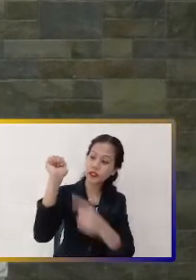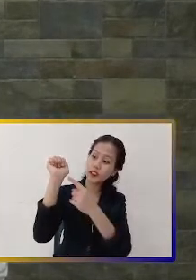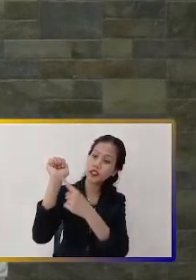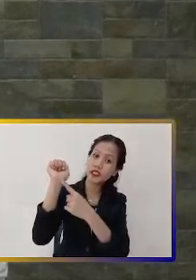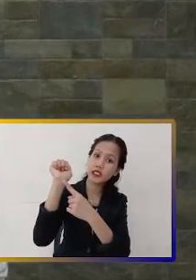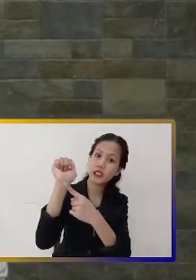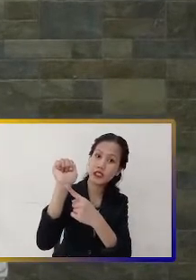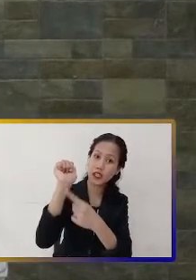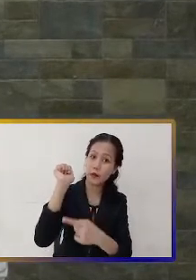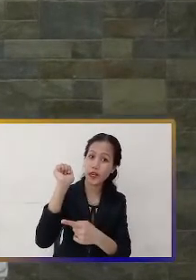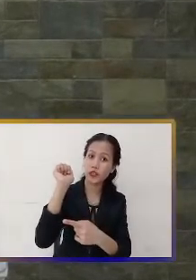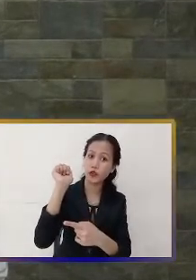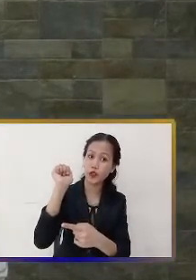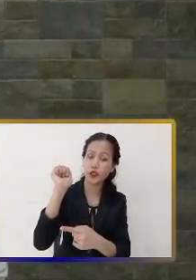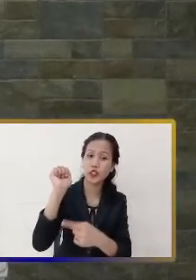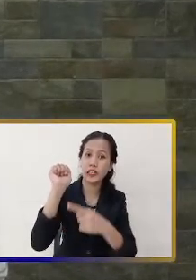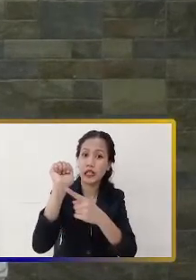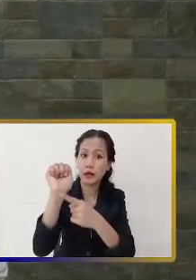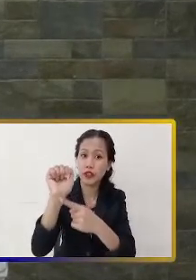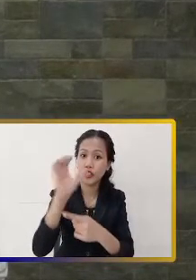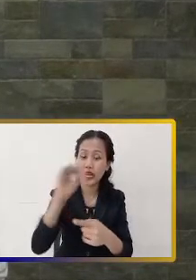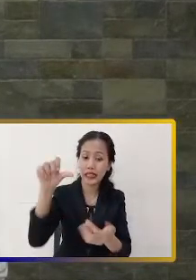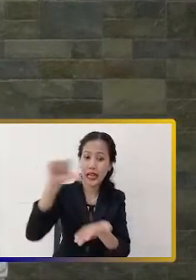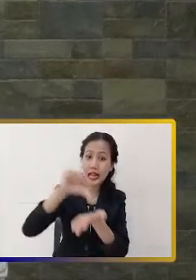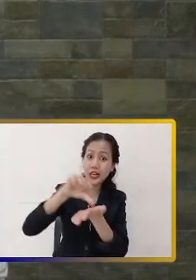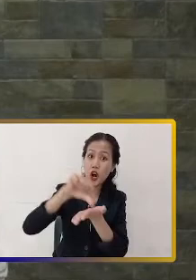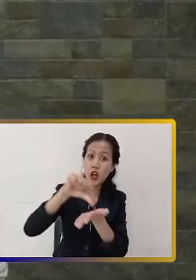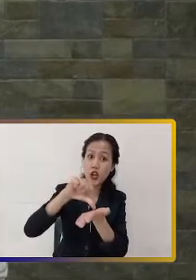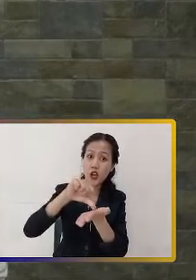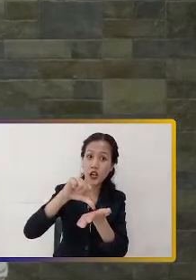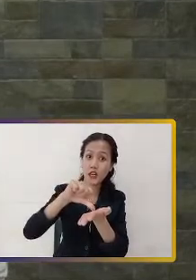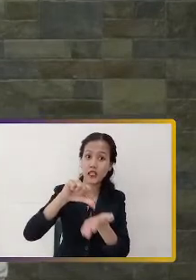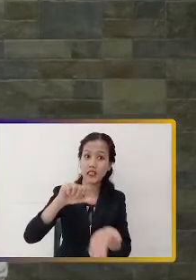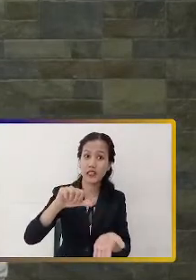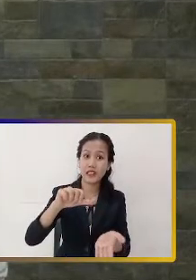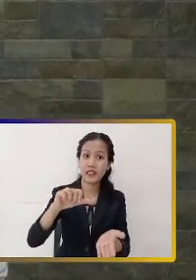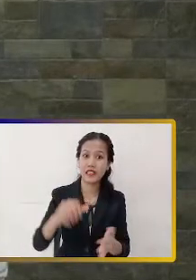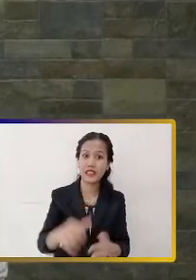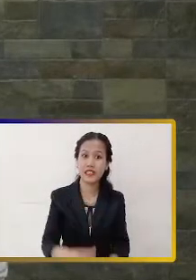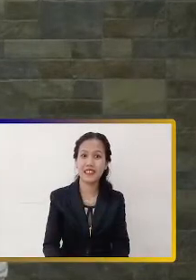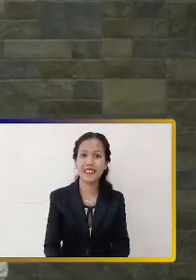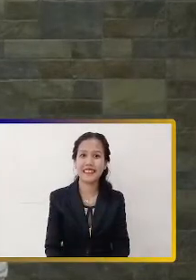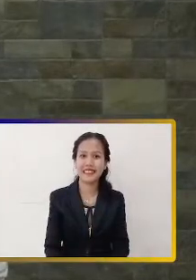Pag daan mo na gano'n, igaganon mo yung ano mo, positive. Ano mo?